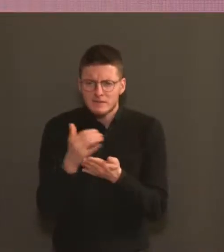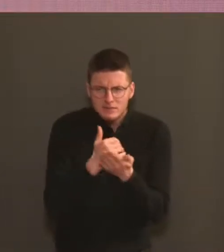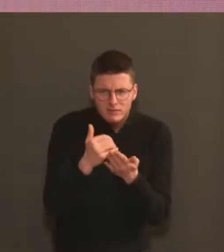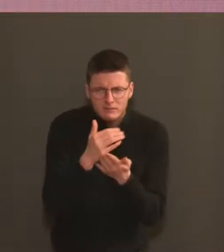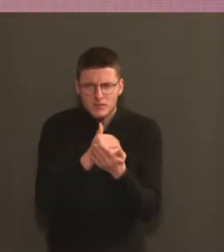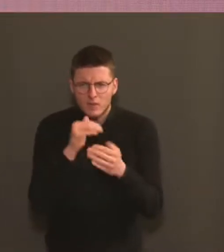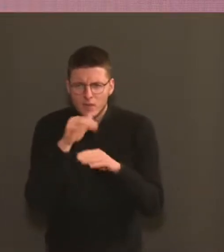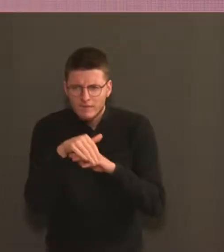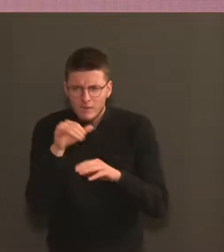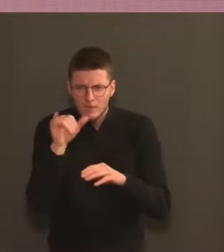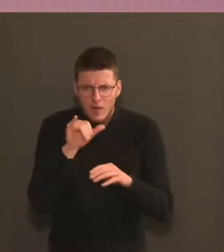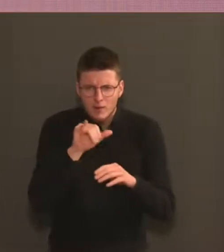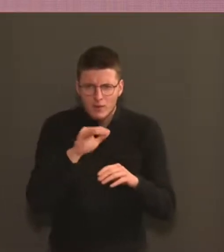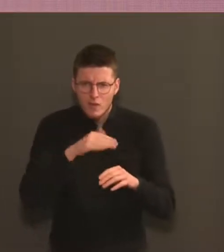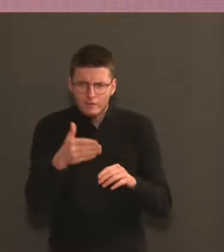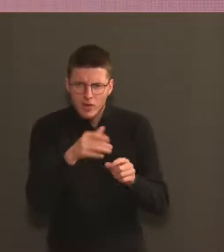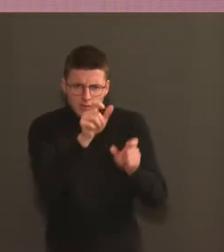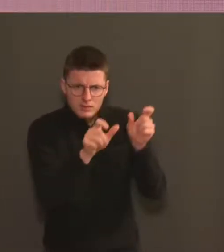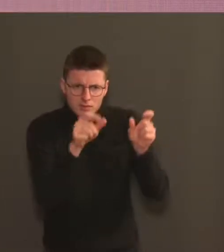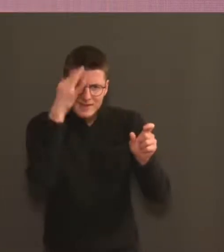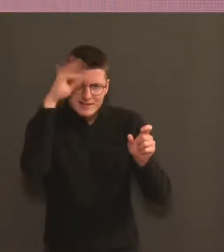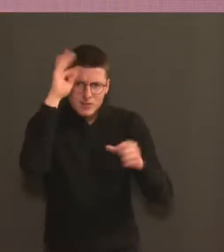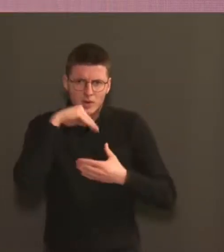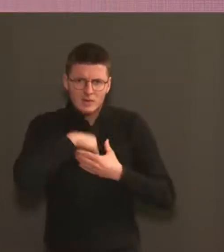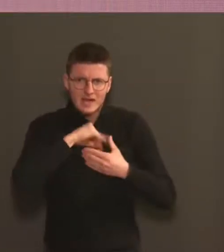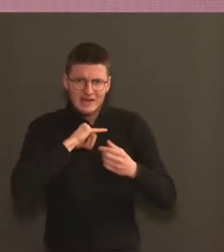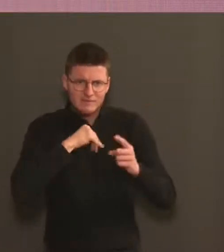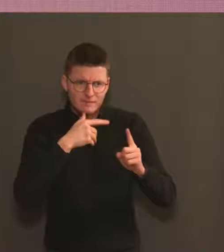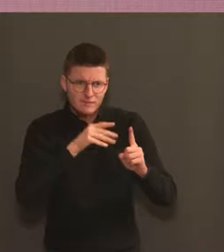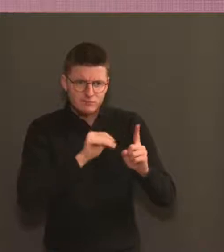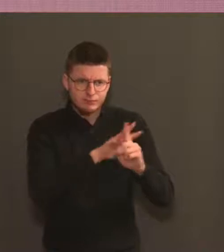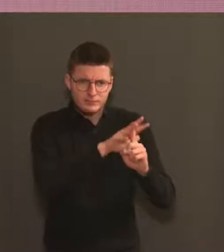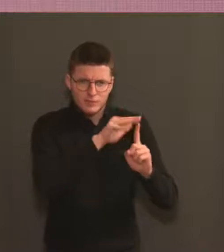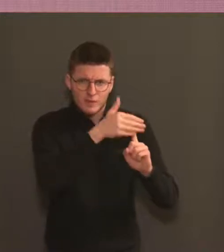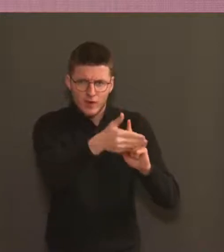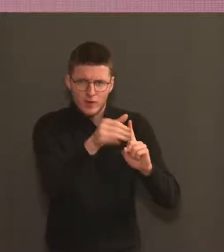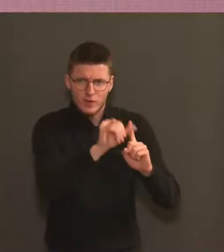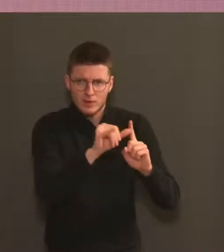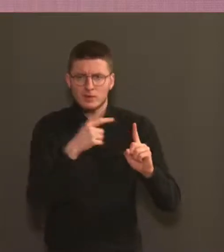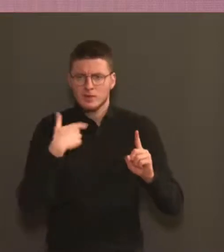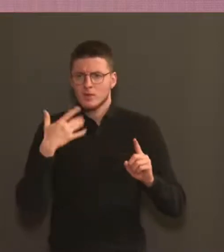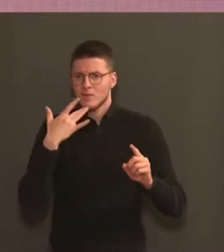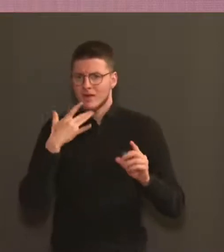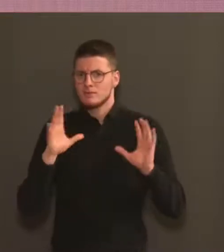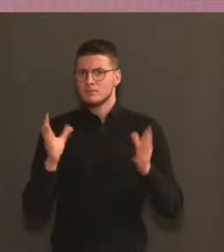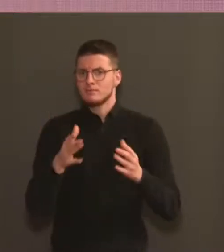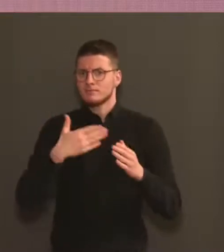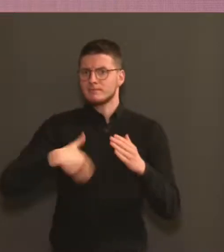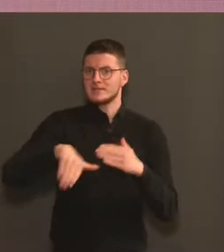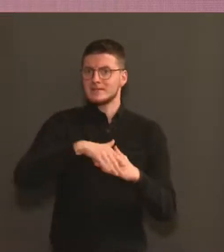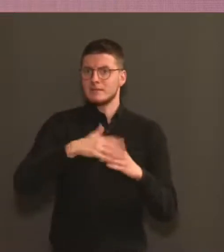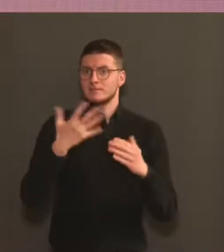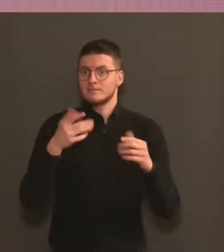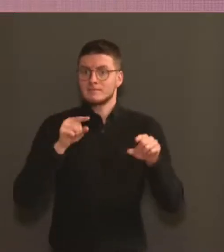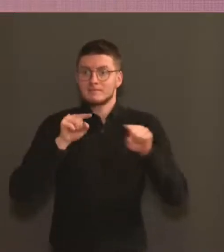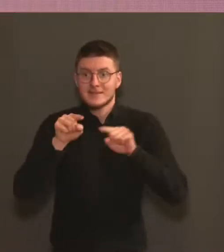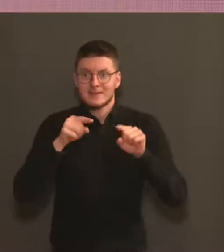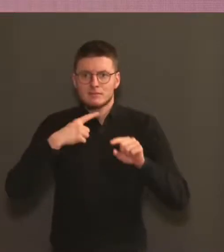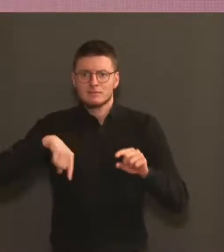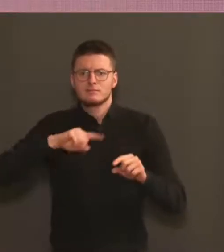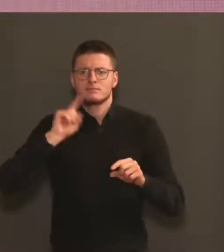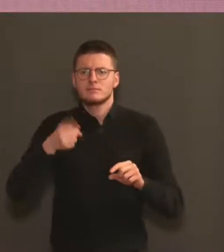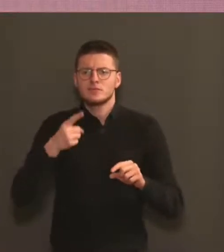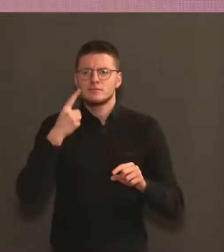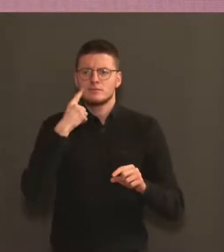Om deze mensen de nodige bescherming te geven, moeten we ze uiteraard een persoonlijke